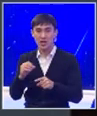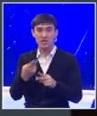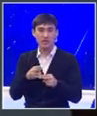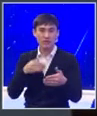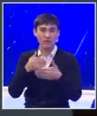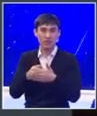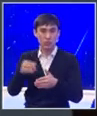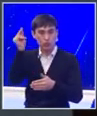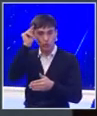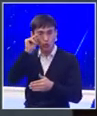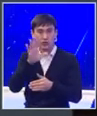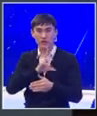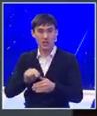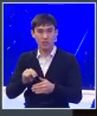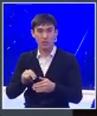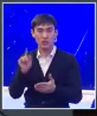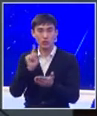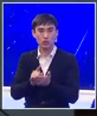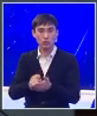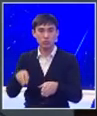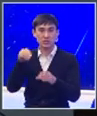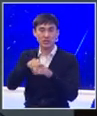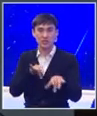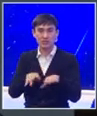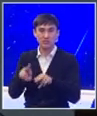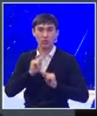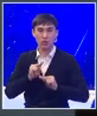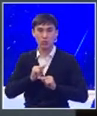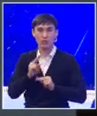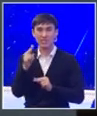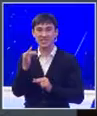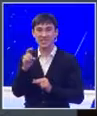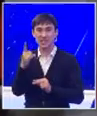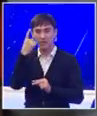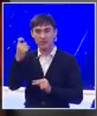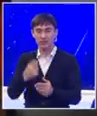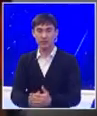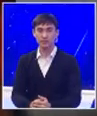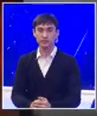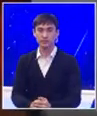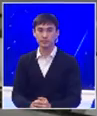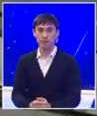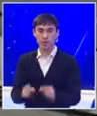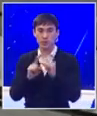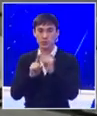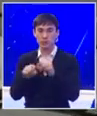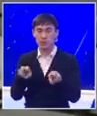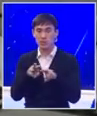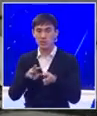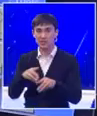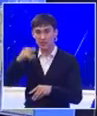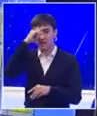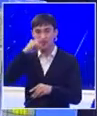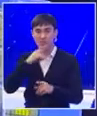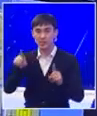сожалению ученые не не были должным образом задействованы в работе dice советов по словам министра в казахстане